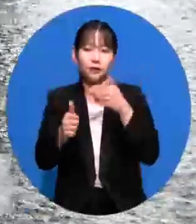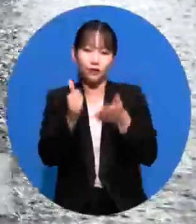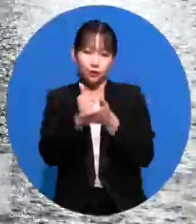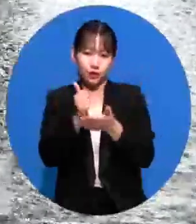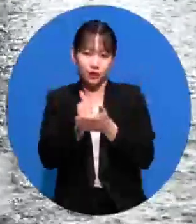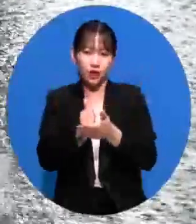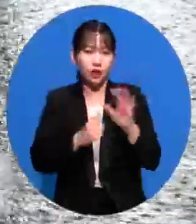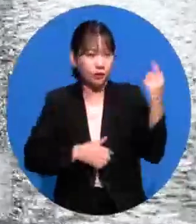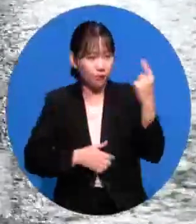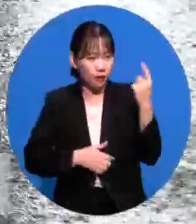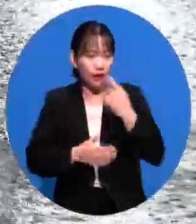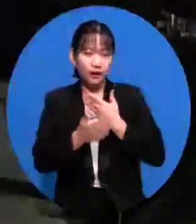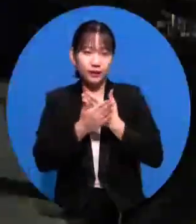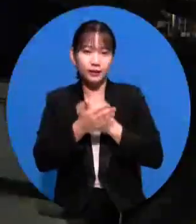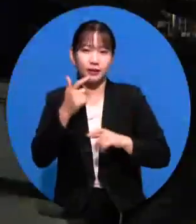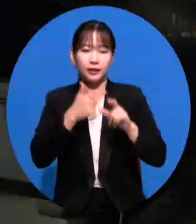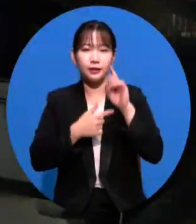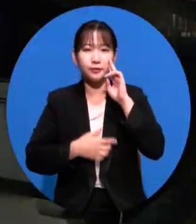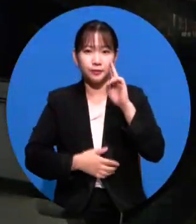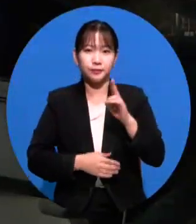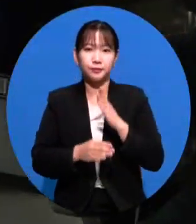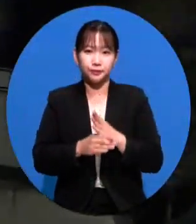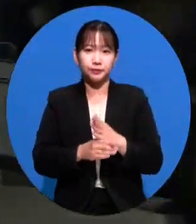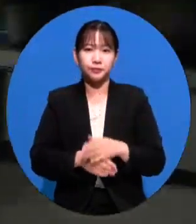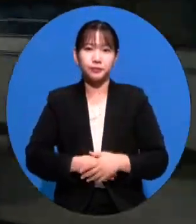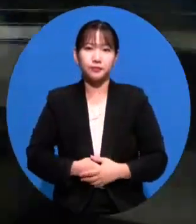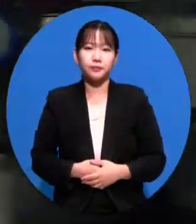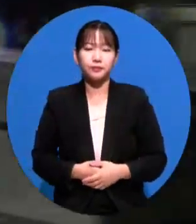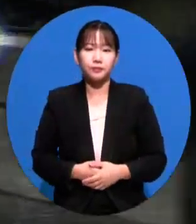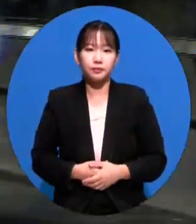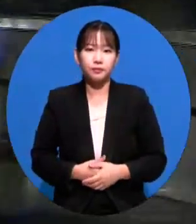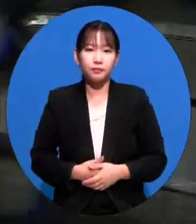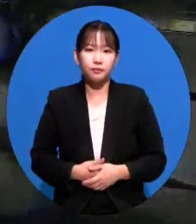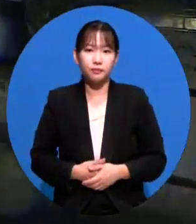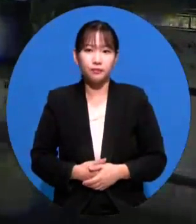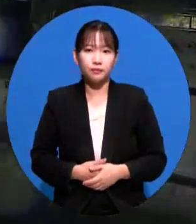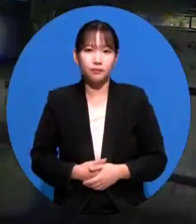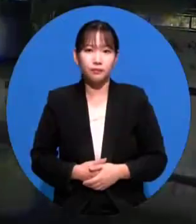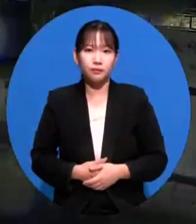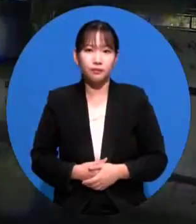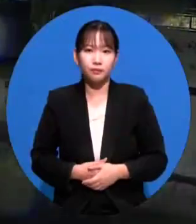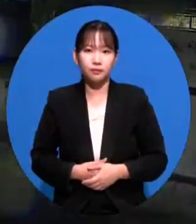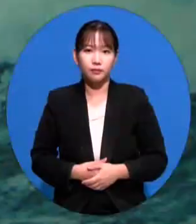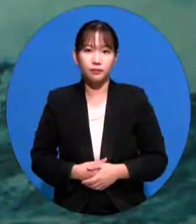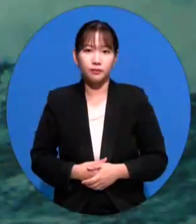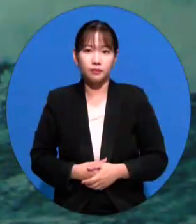북상하면서 긴장감이 커지고 있습니다. 지금까지 목포 북항에서 MBC 뉴스 서희령입니다.